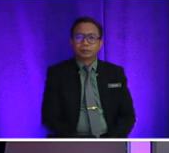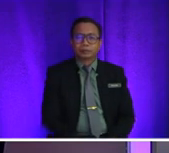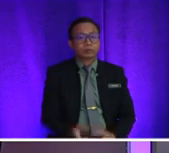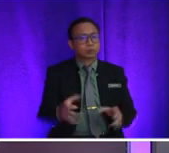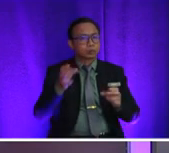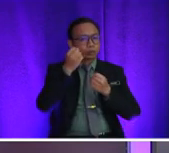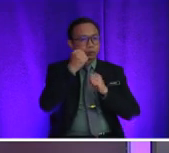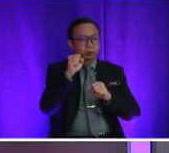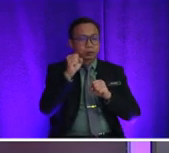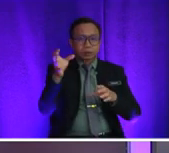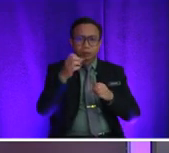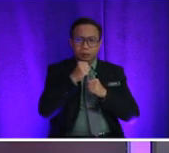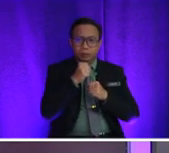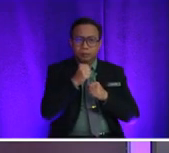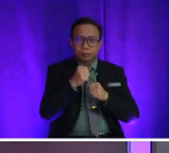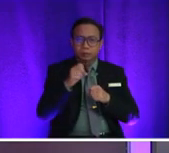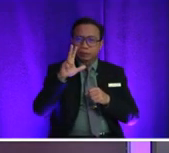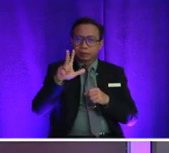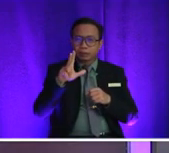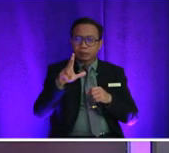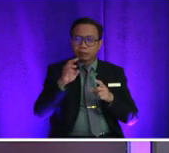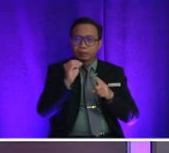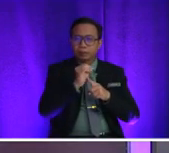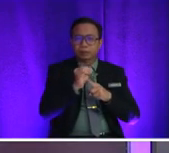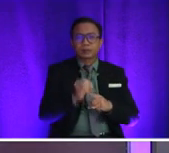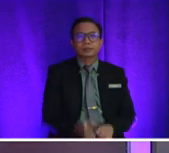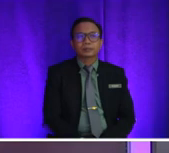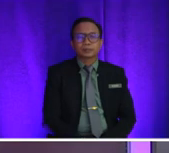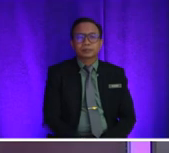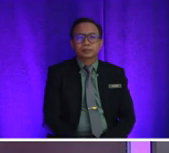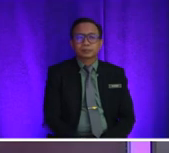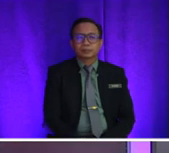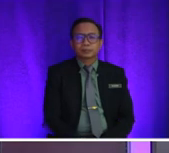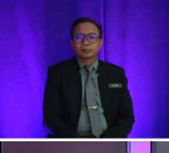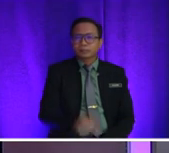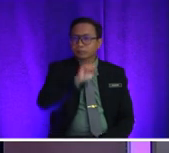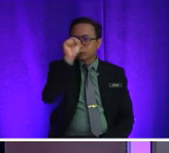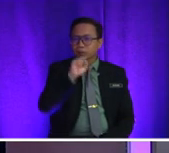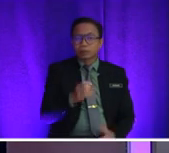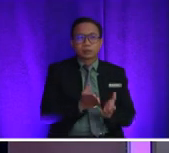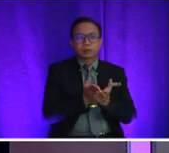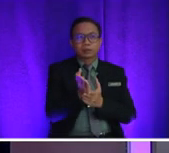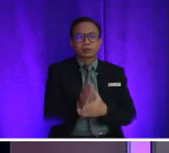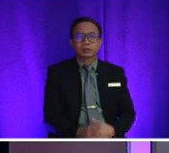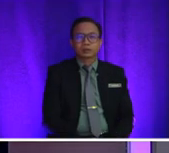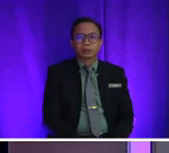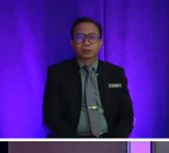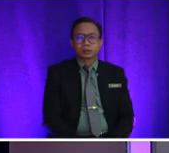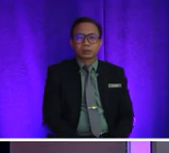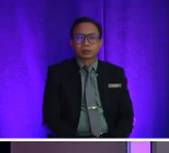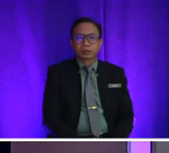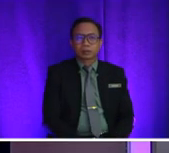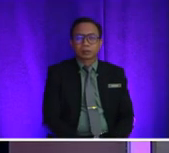Dahsyat nih kita akan dapat 3 maka di sini oke baik soalnya 4